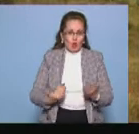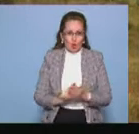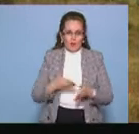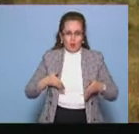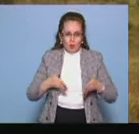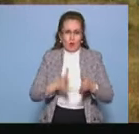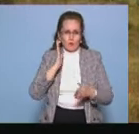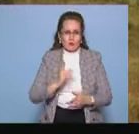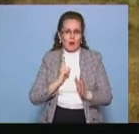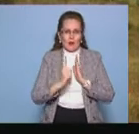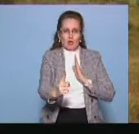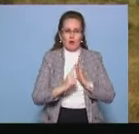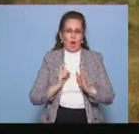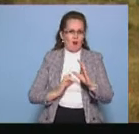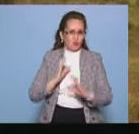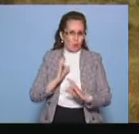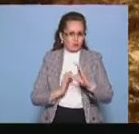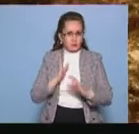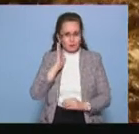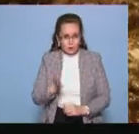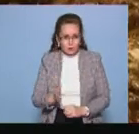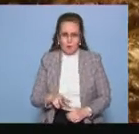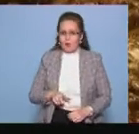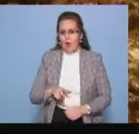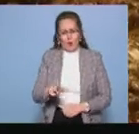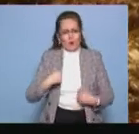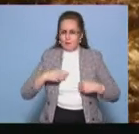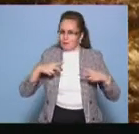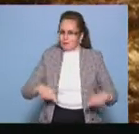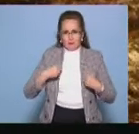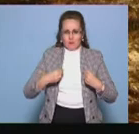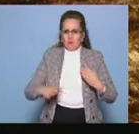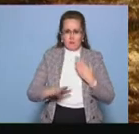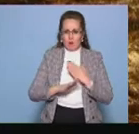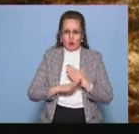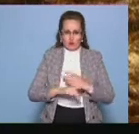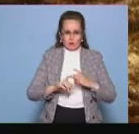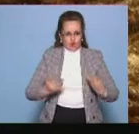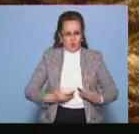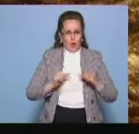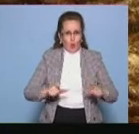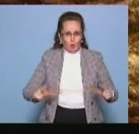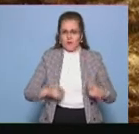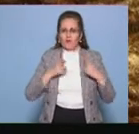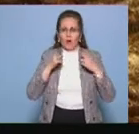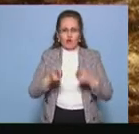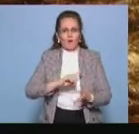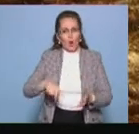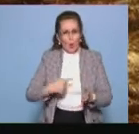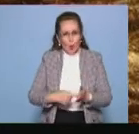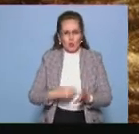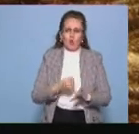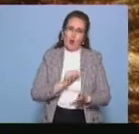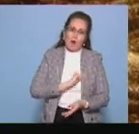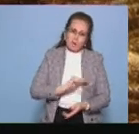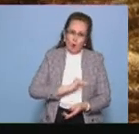пустить рейсовый автобус. Дорога очень поможет живущим тут людям добираться до города, до работы, до